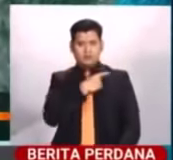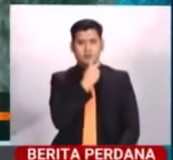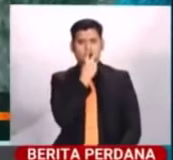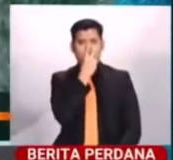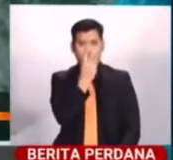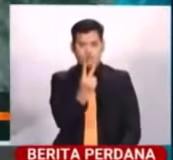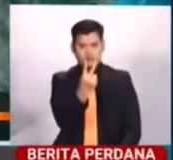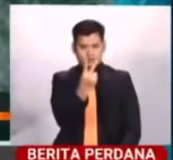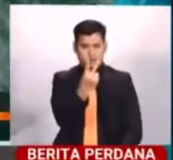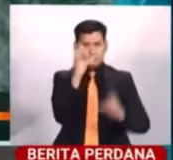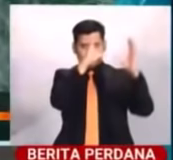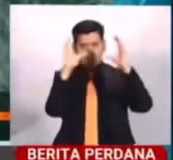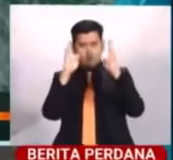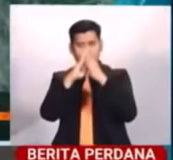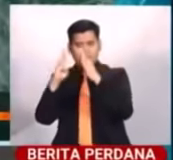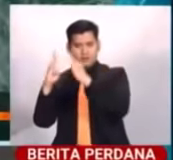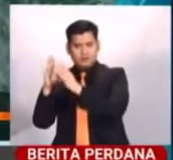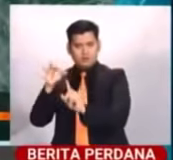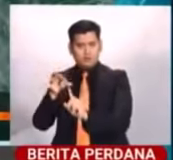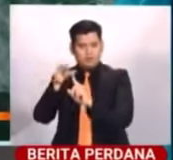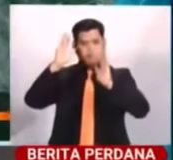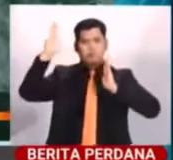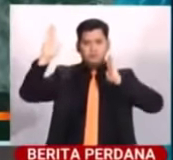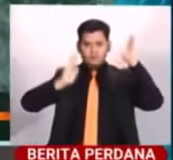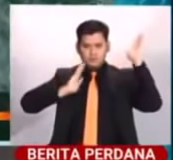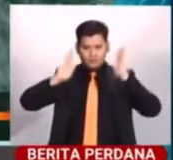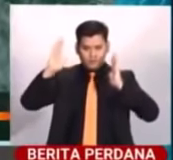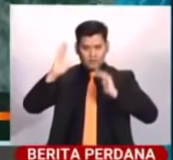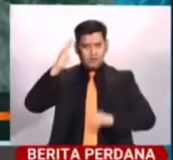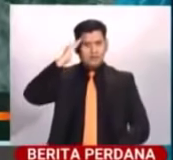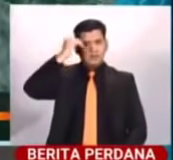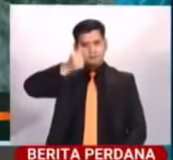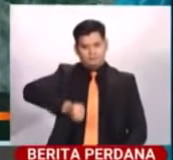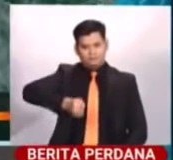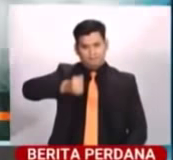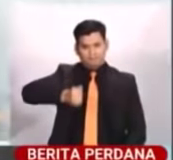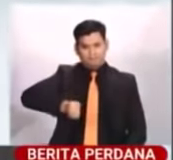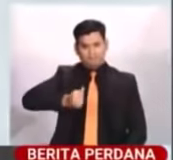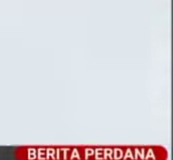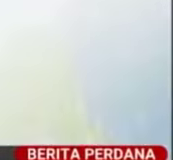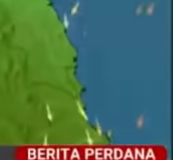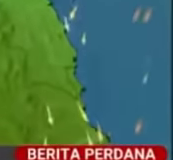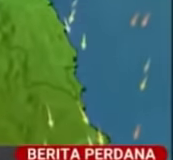biar bandar-bandar utama di Malaysia sepanjang pagi esok. Saya Farah Halim, Assalamualaikum.